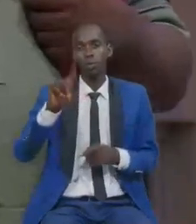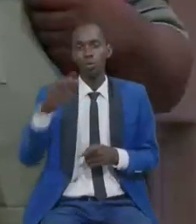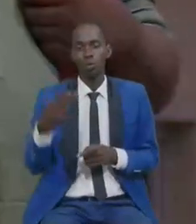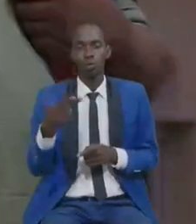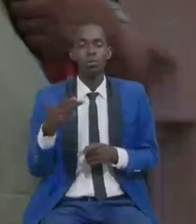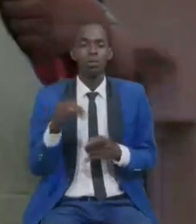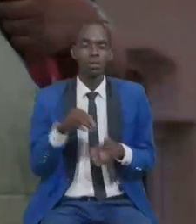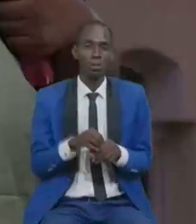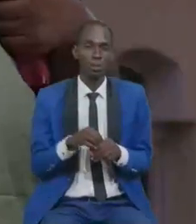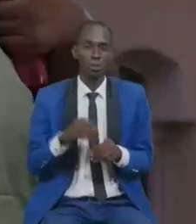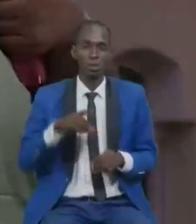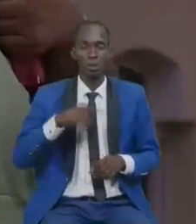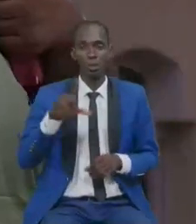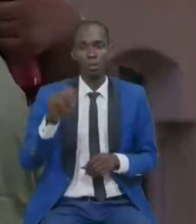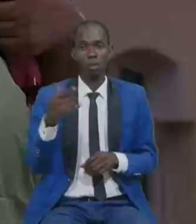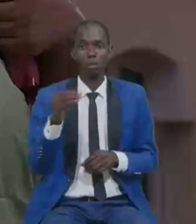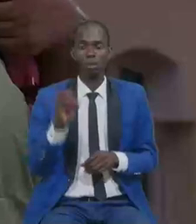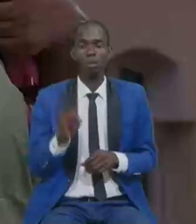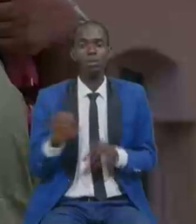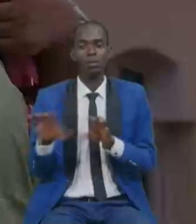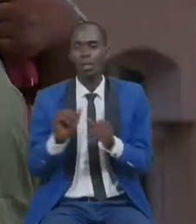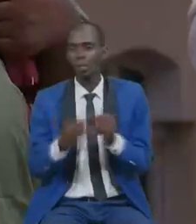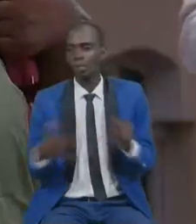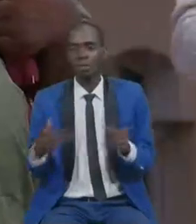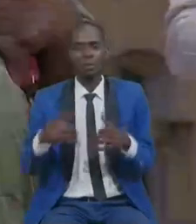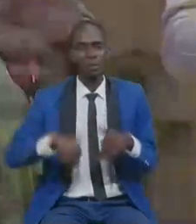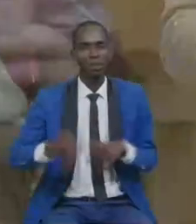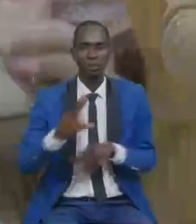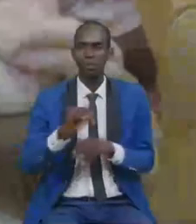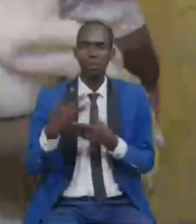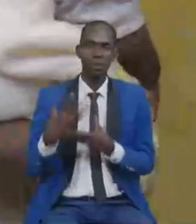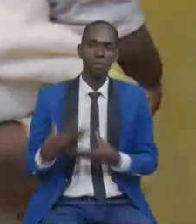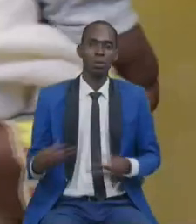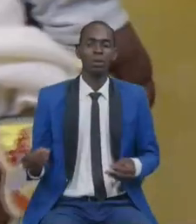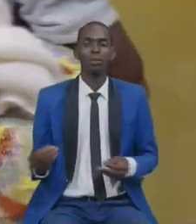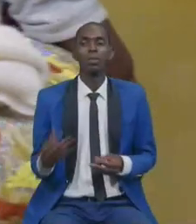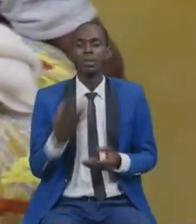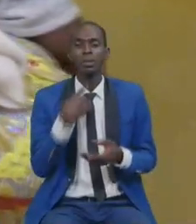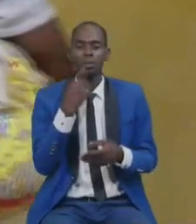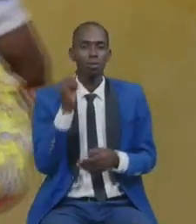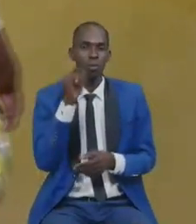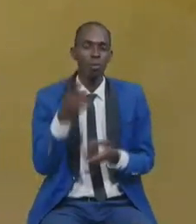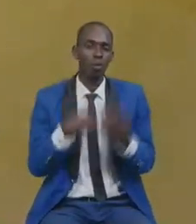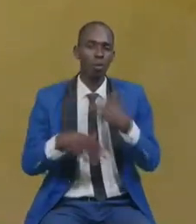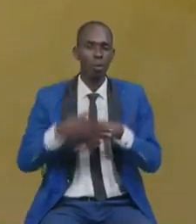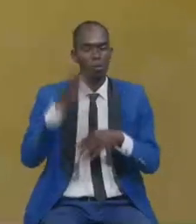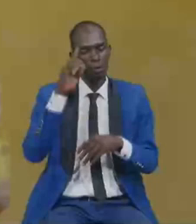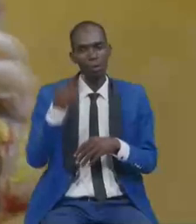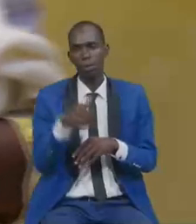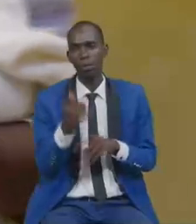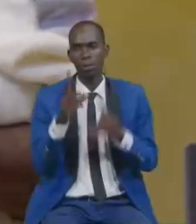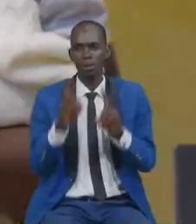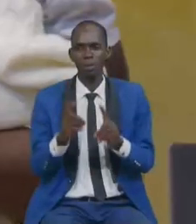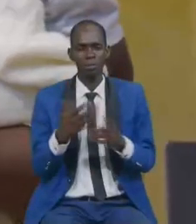fait sans solution. On m'a dit de revenir. Après, j'ai dit à mon mari, est-ce qu'on